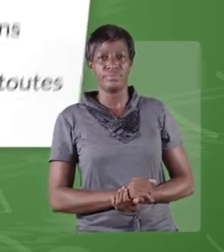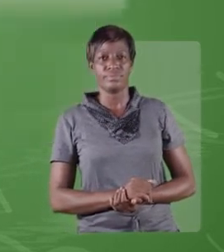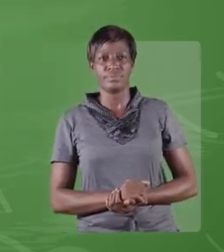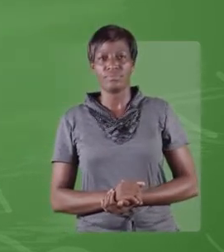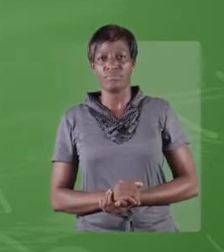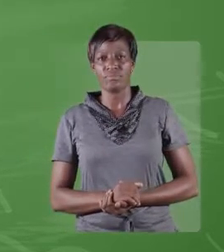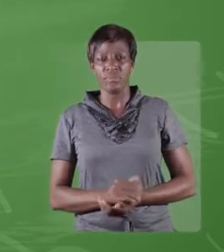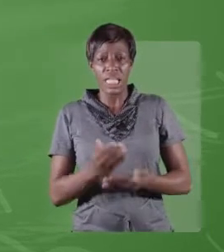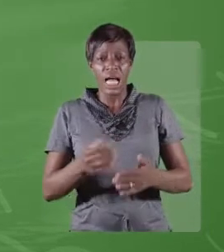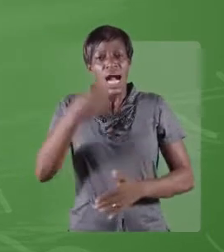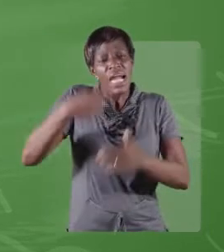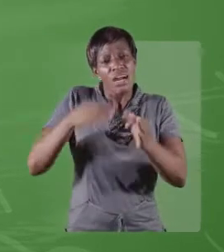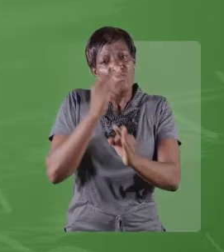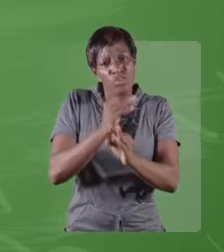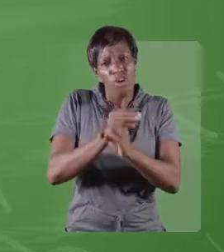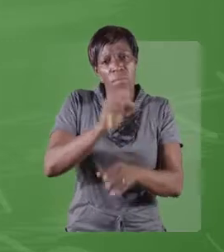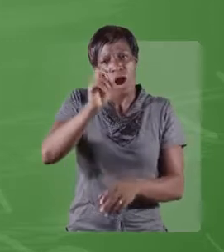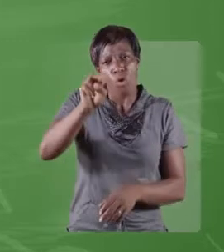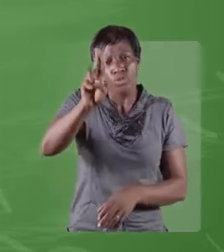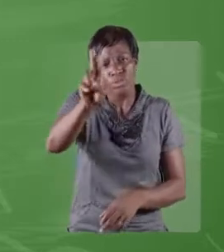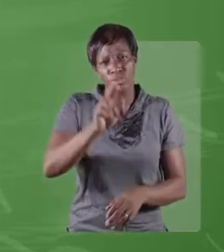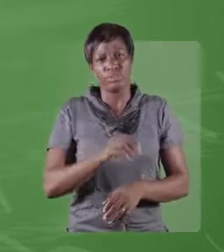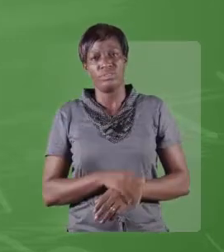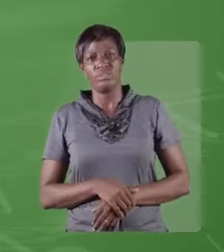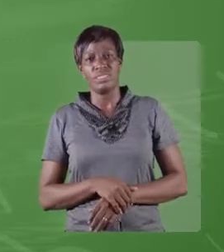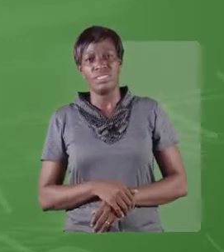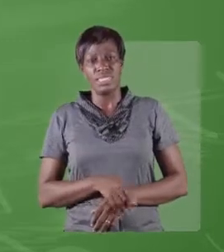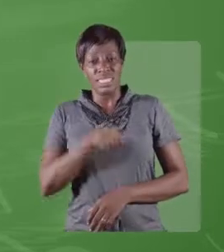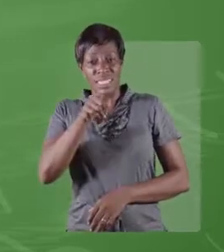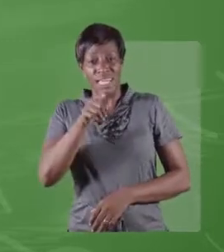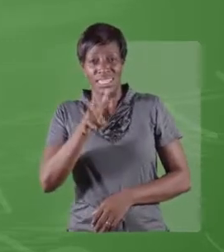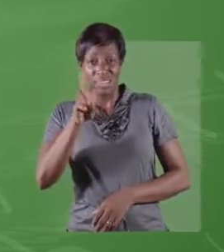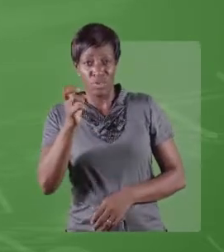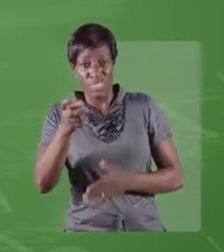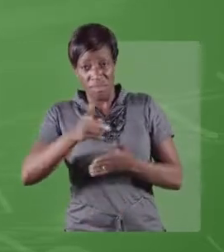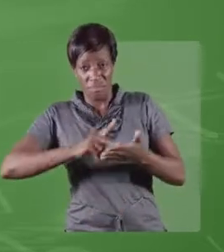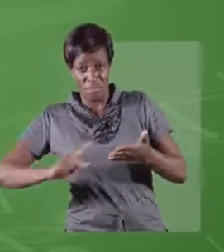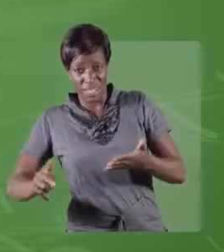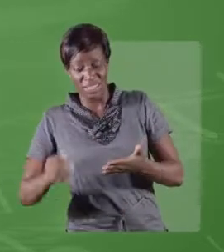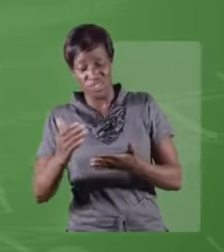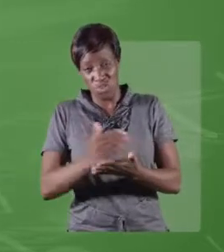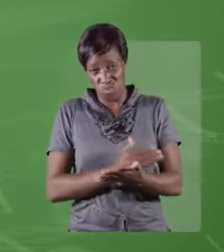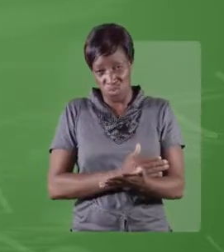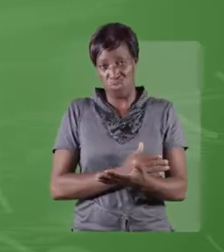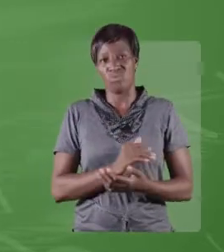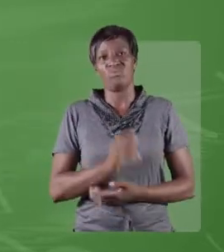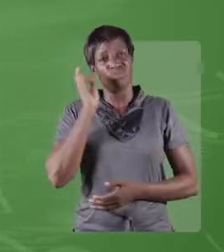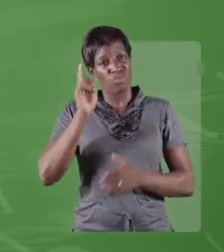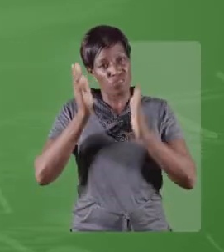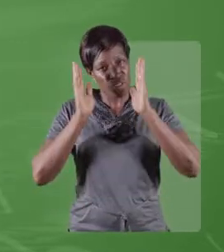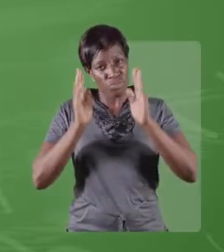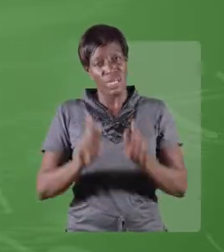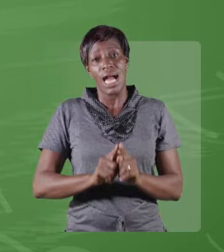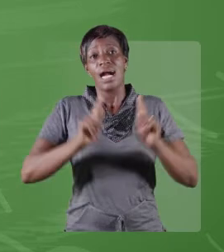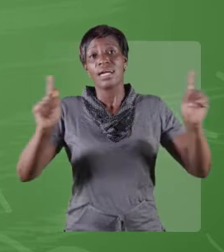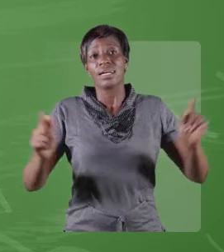Quel est le fonctionnement de l'ONU? C'est la deuxième partie de notre leçon. Grand